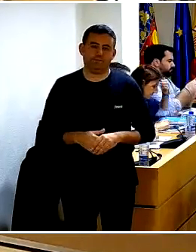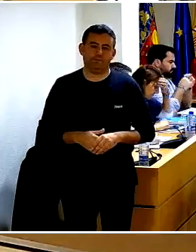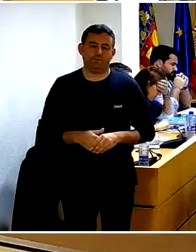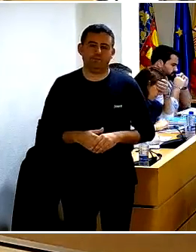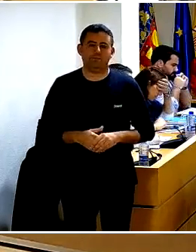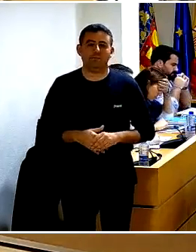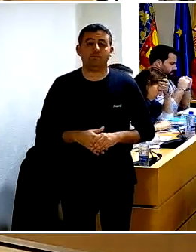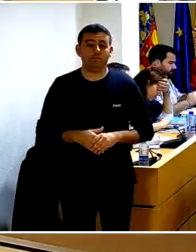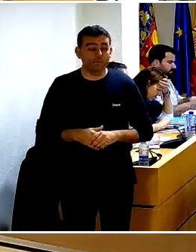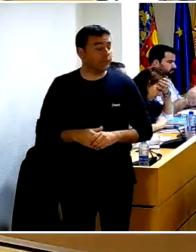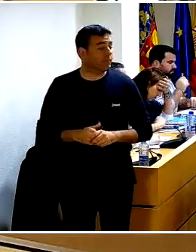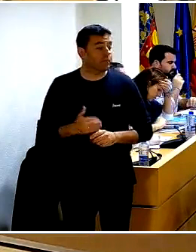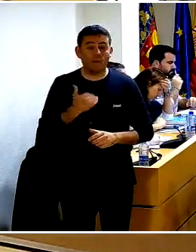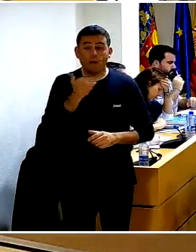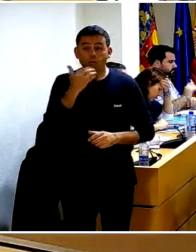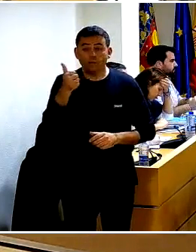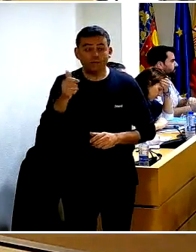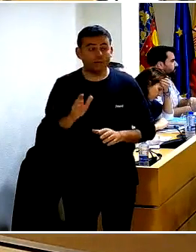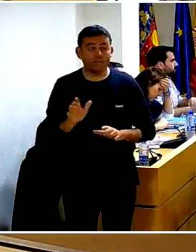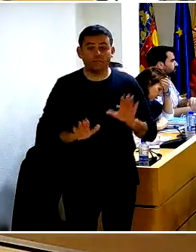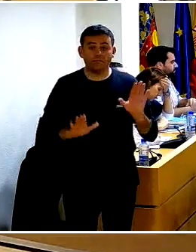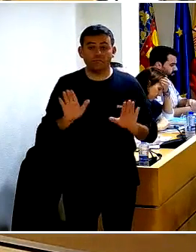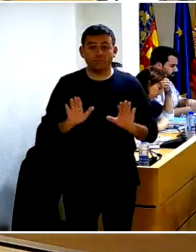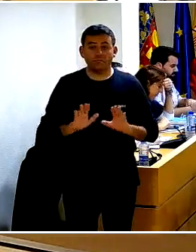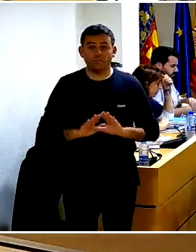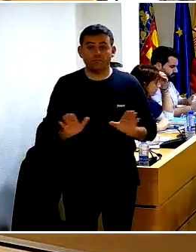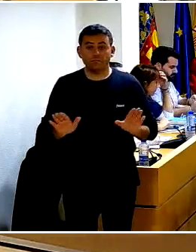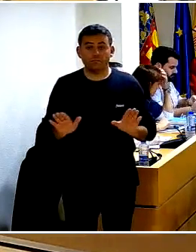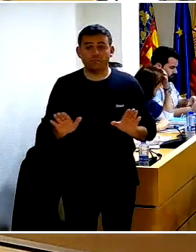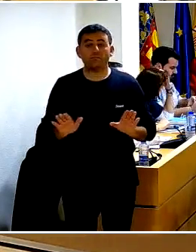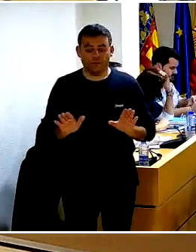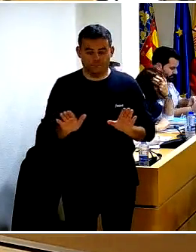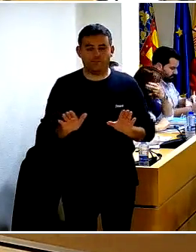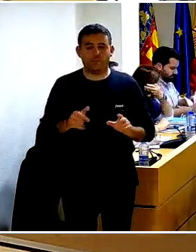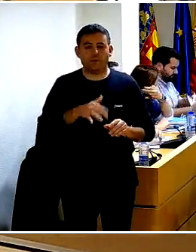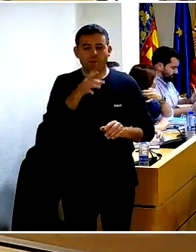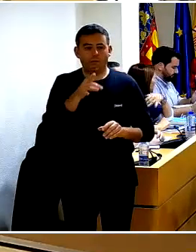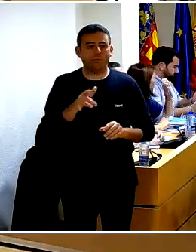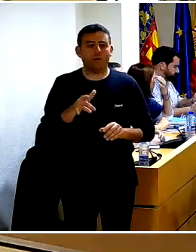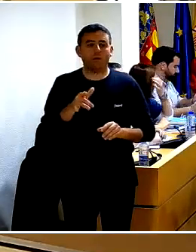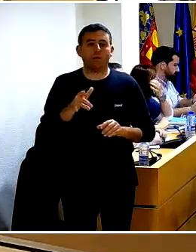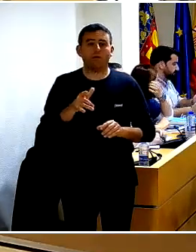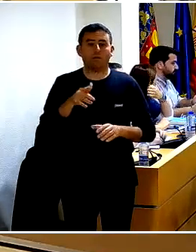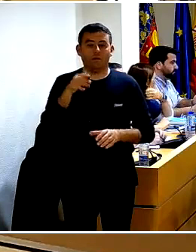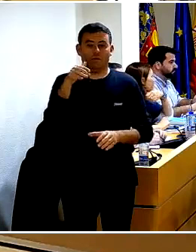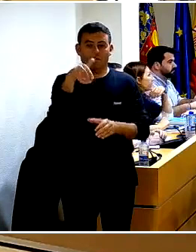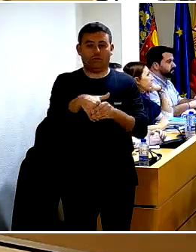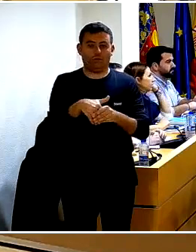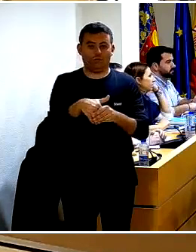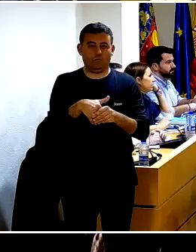Vale. Alguna paraula? Una paraula? Vale, pues passaríem a l'aprovació del punt. Vots a favor de la